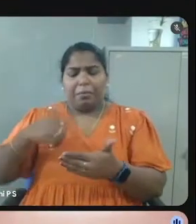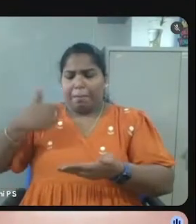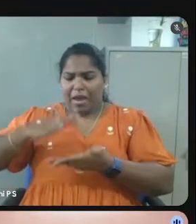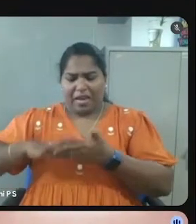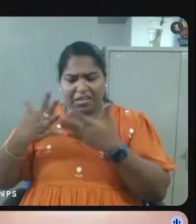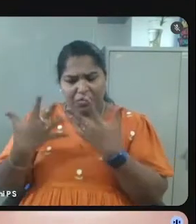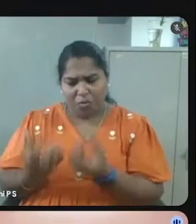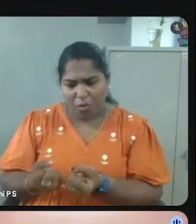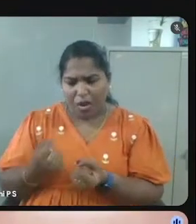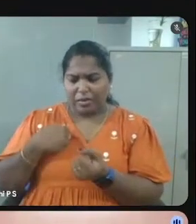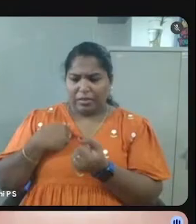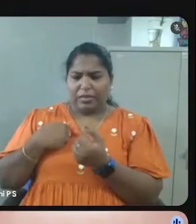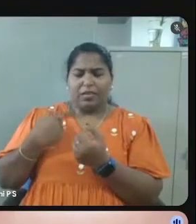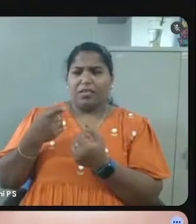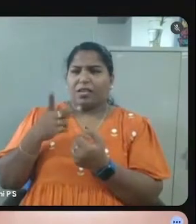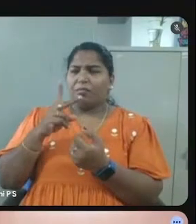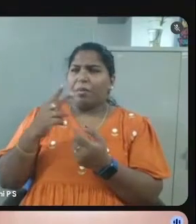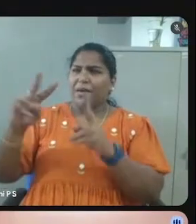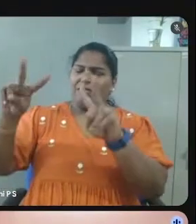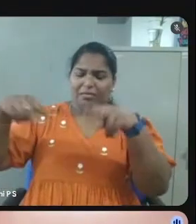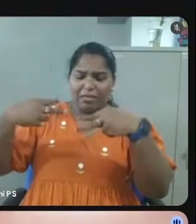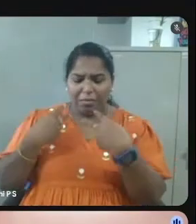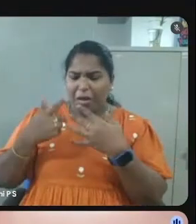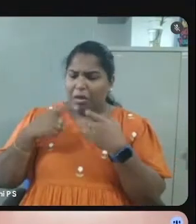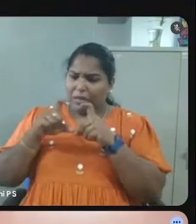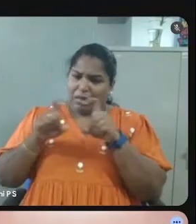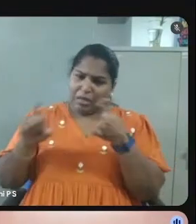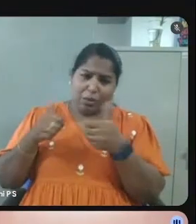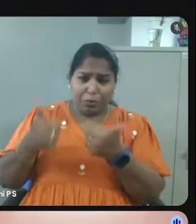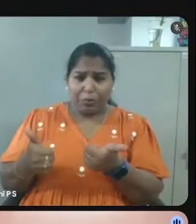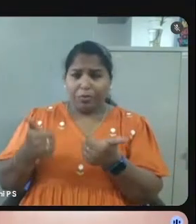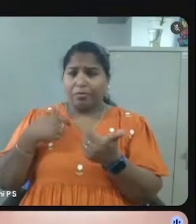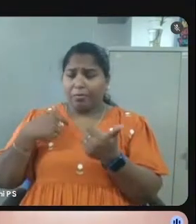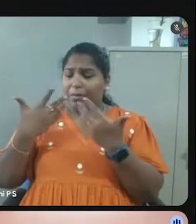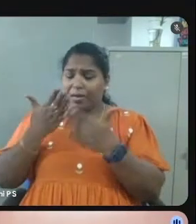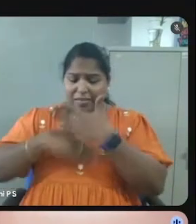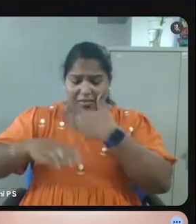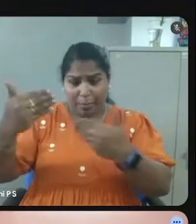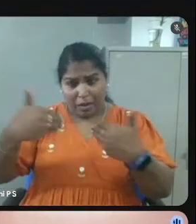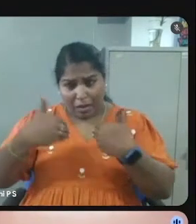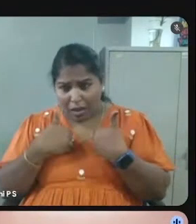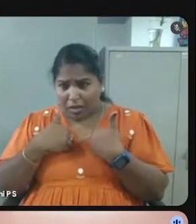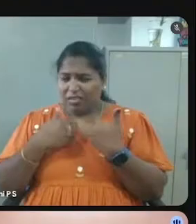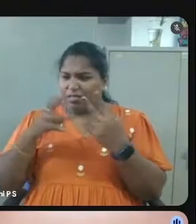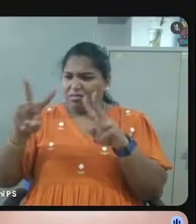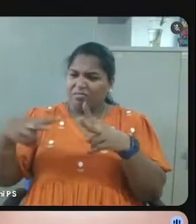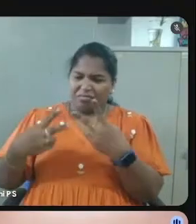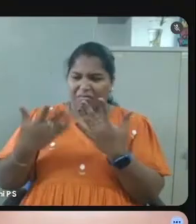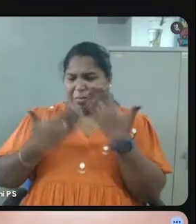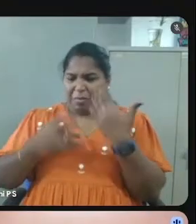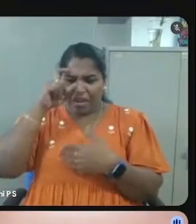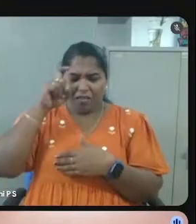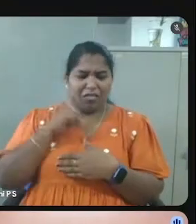അവർക്ക് ഞാൻ ഒരു ഫിസിക്കൽ അട്രാക്ഷൻ ഇല്ലായിരിക്കും. പിന്നെ ഡിസയറും പ്ലഷറും ഒരു സെക്ഷൽ